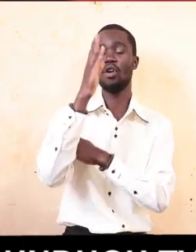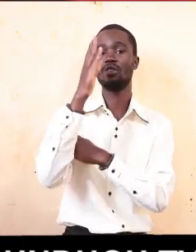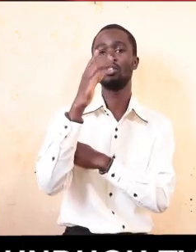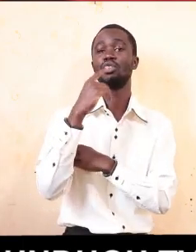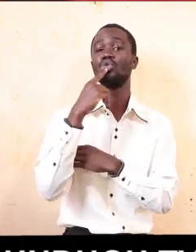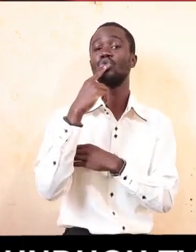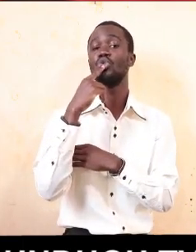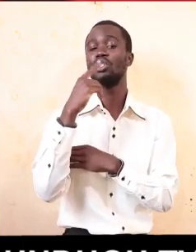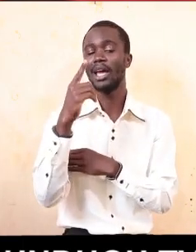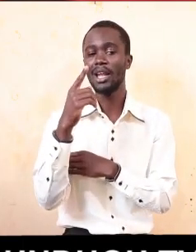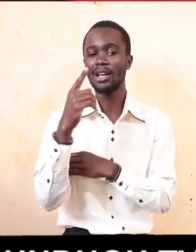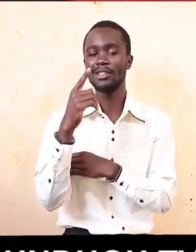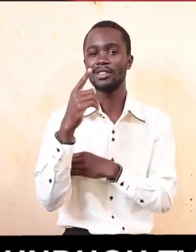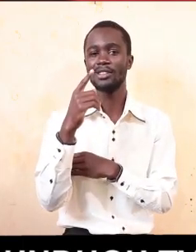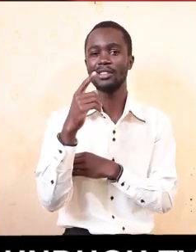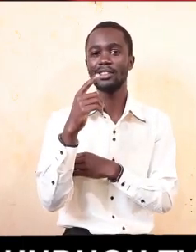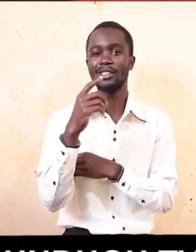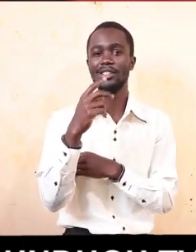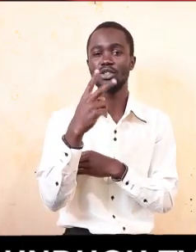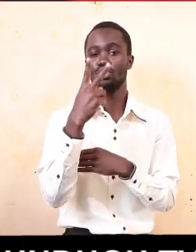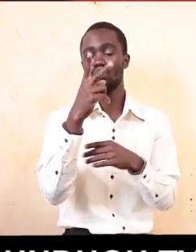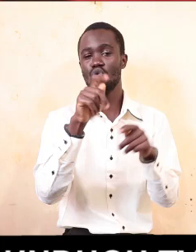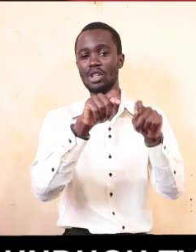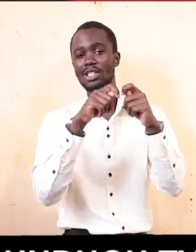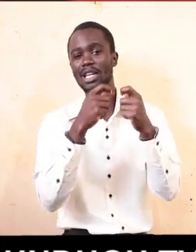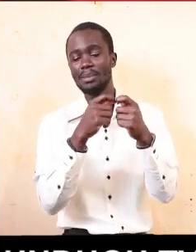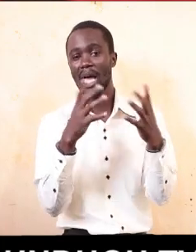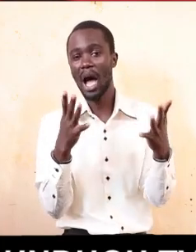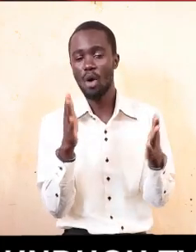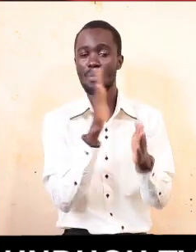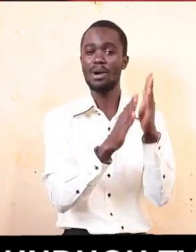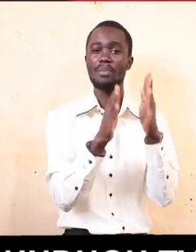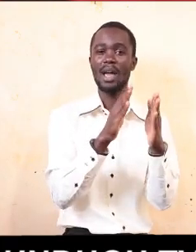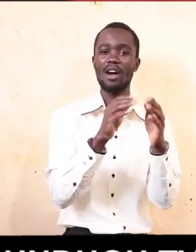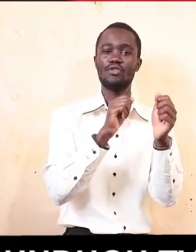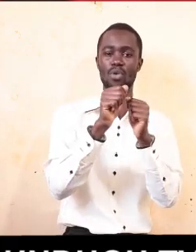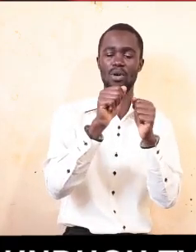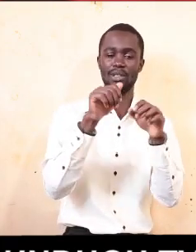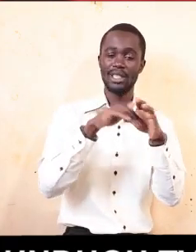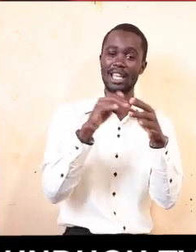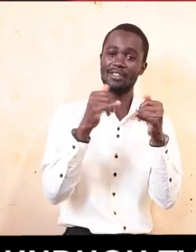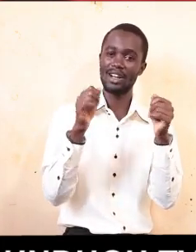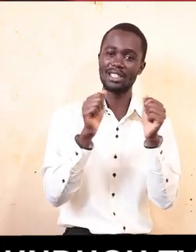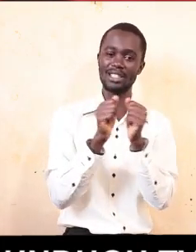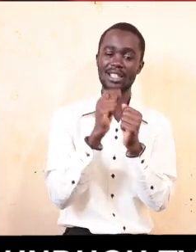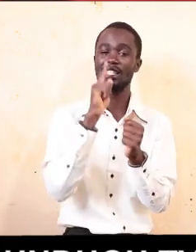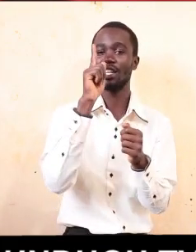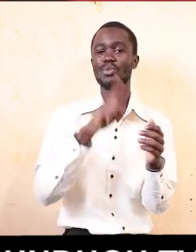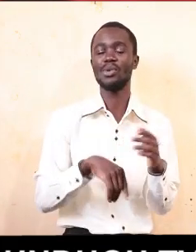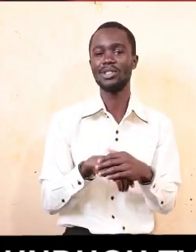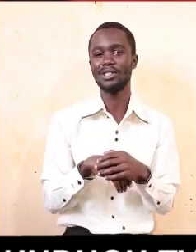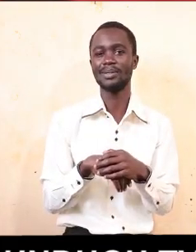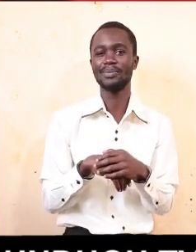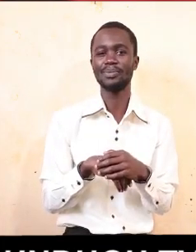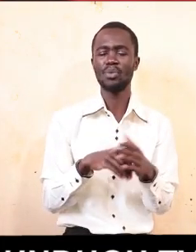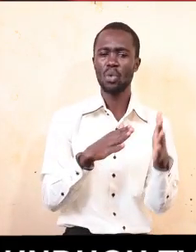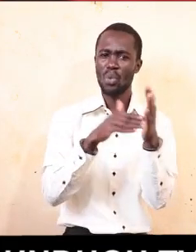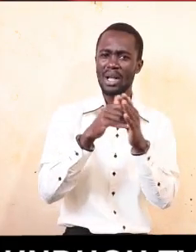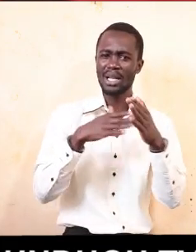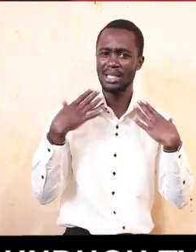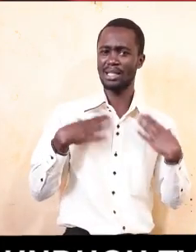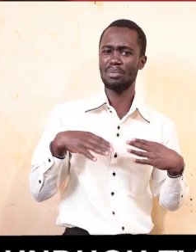jinsi watakavyojiandaa katika mstari huo wa 10. Mstari wa 10 unaonyesha ya kwamba huo udhaifu wa hawa